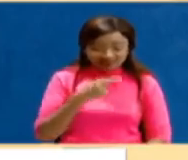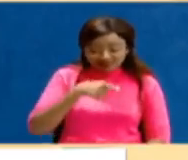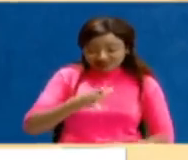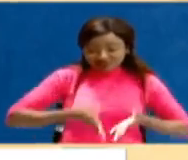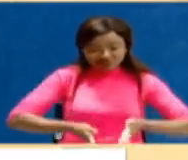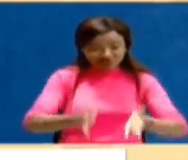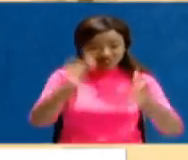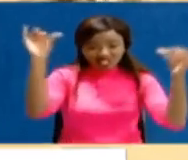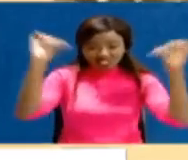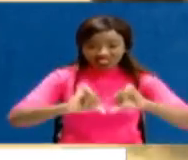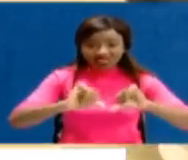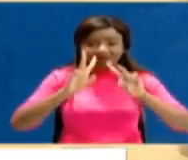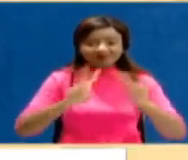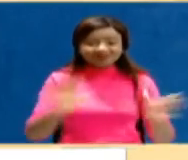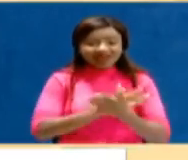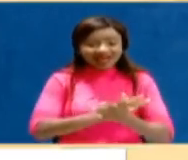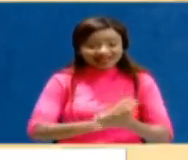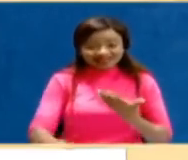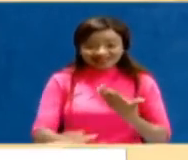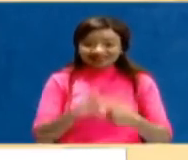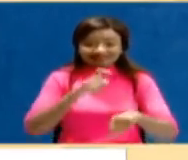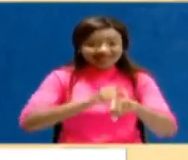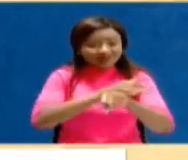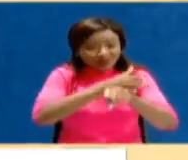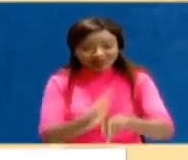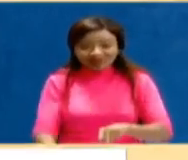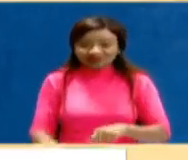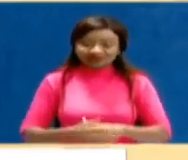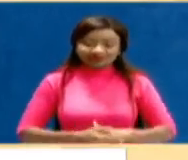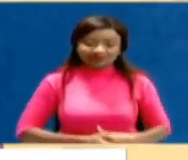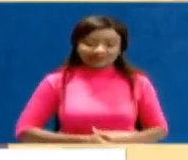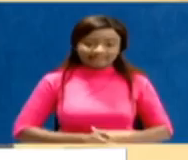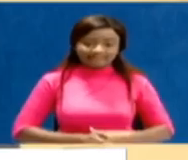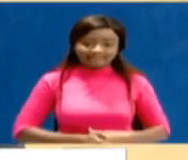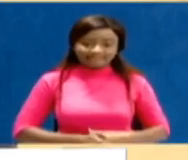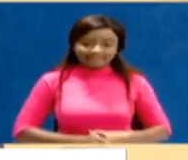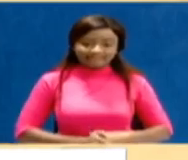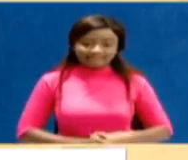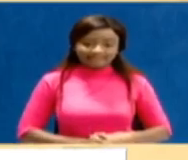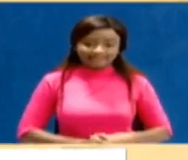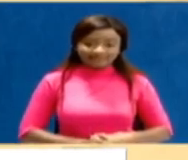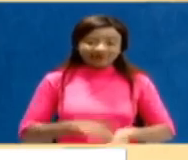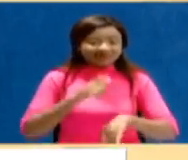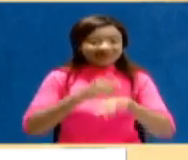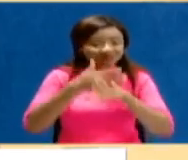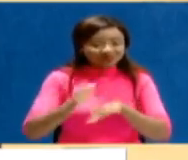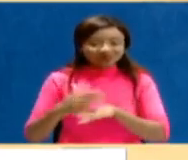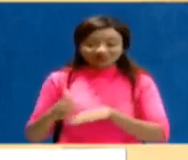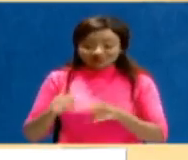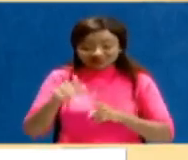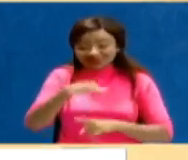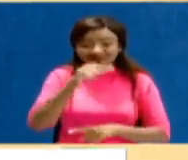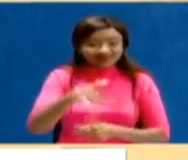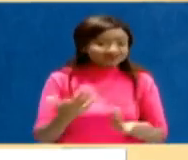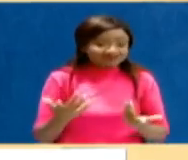mji wa Kitale imewakosesha amani na wanatumia muda wao mwingi kupita katika maeneo haya, licha ya eneo hili kuwa